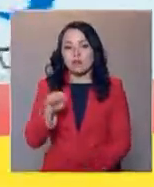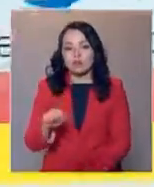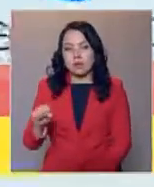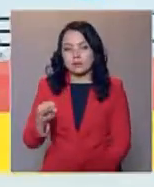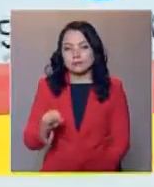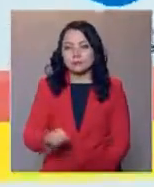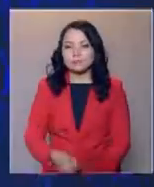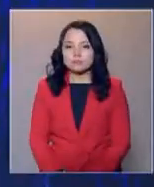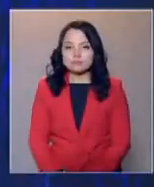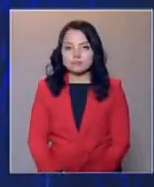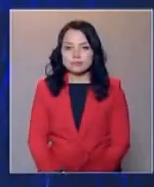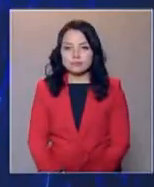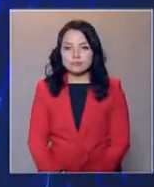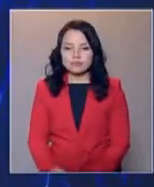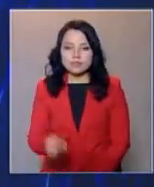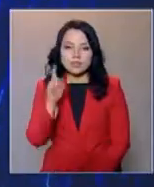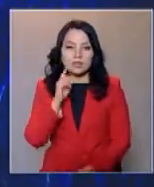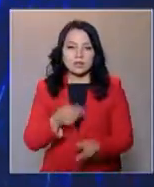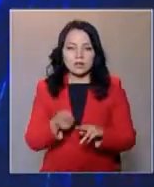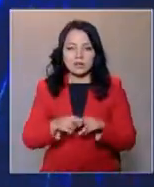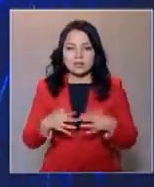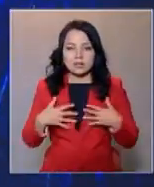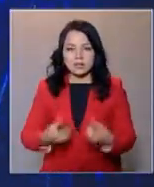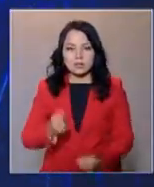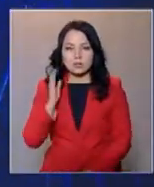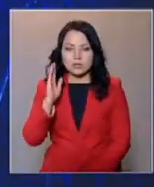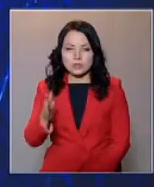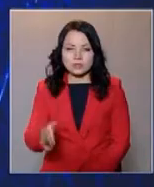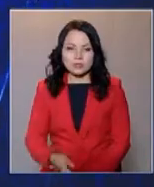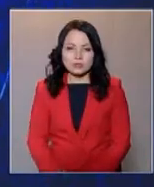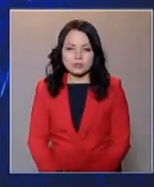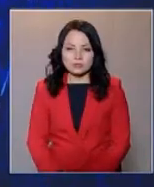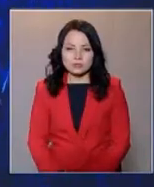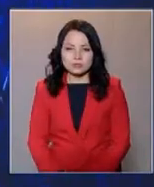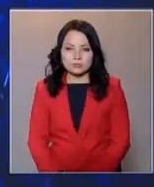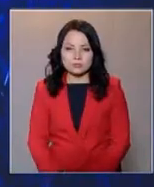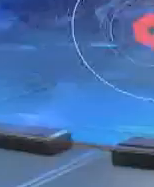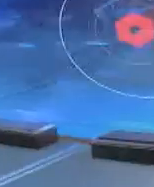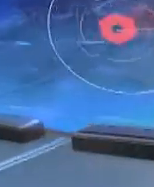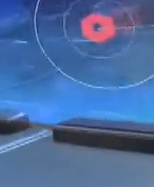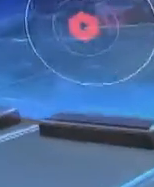августа. На этом все. До встречи в следующем часе. We'll be right back.